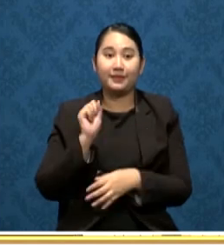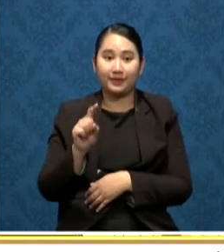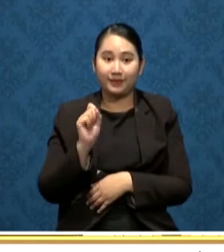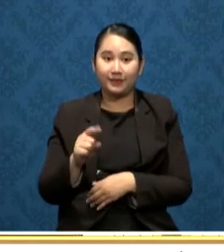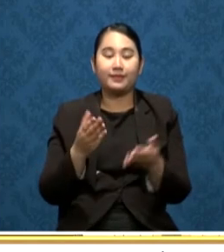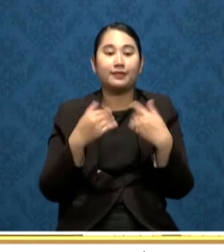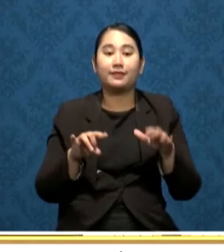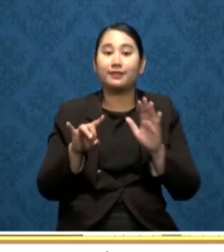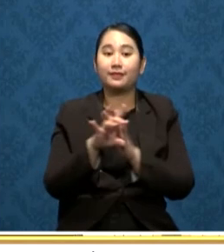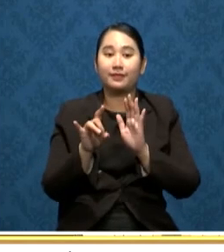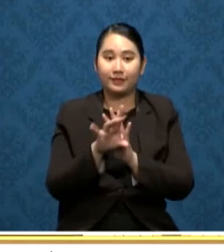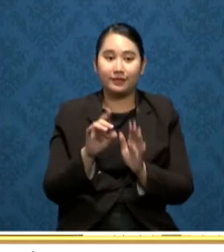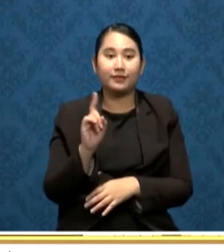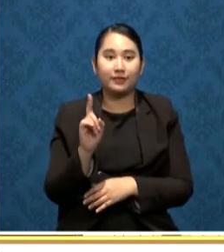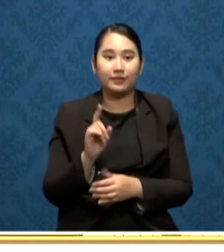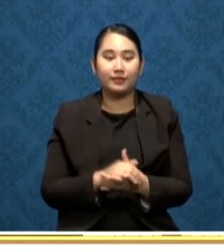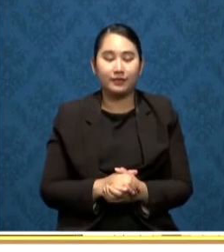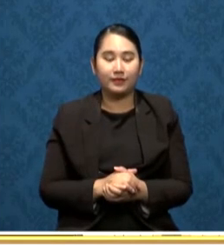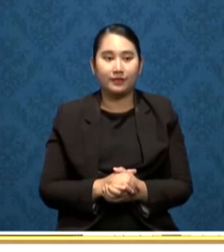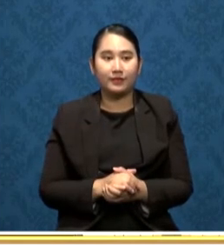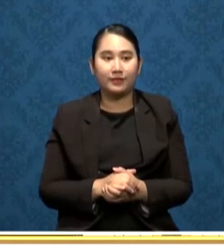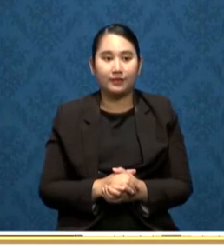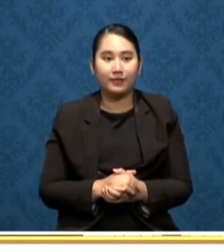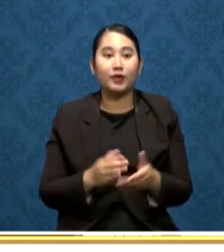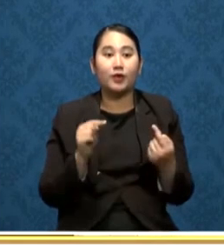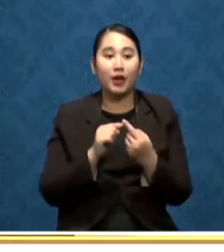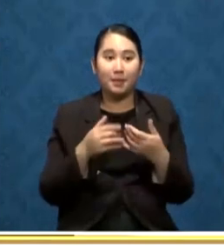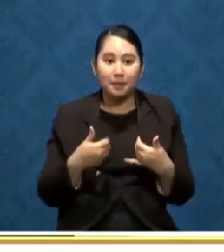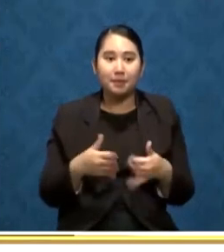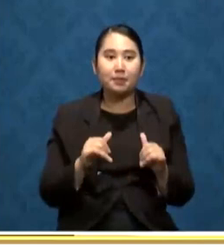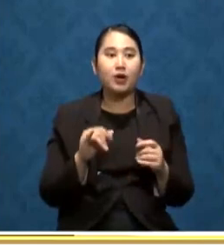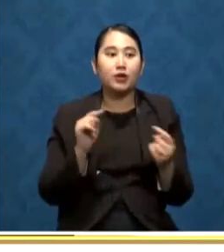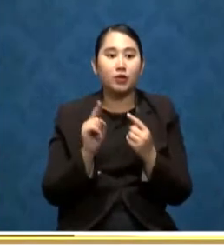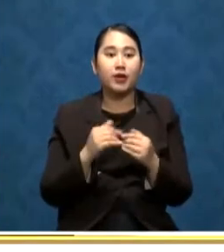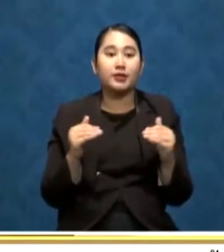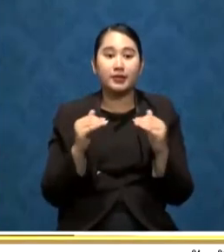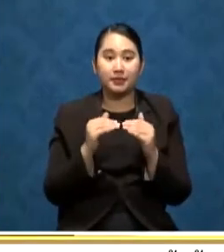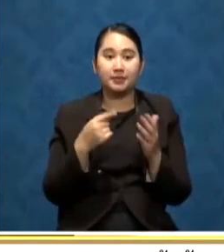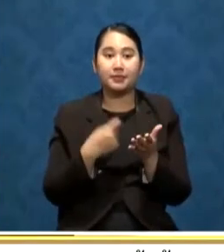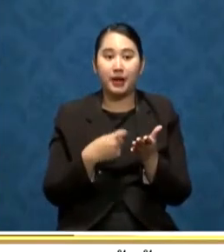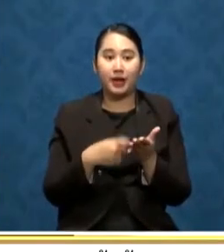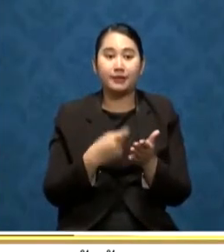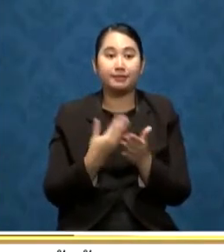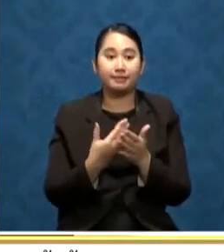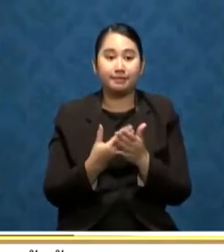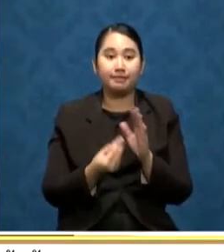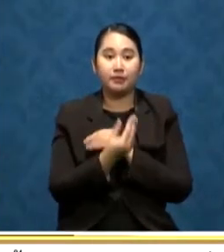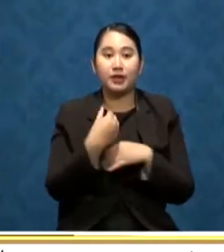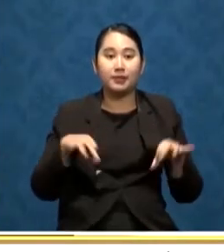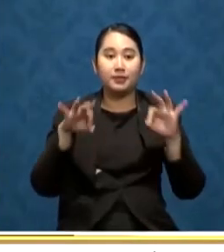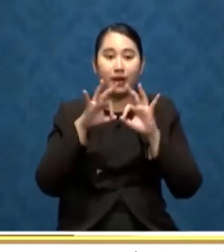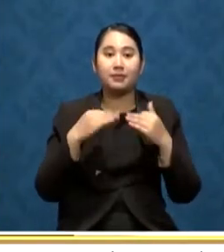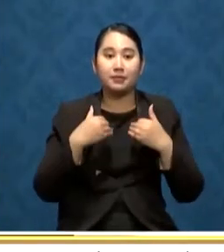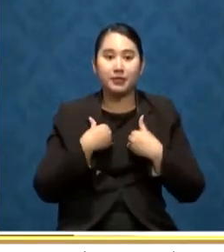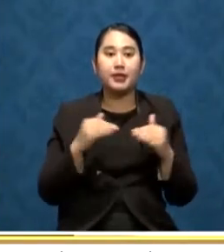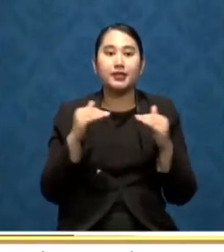ประเด็นสุดท้ายครับท่านประธานครับเรื่องการปล่อยตัวชั่วคราวระหว่างการพิจารณาคดีหรือสิทธิในการประกันตัวเรื่องนี้เป็นเรื่องสำคัญครับท่านประธาน